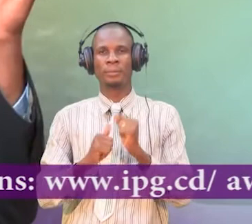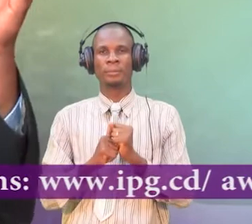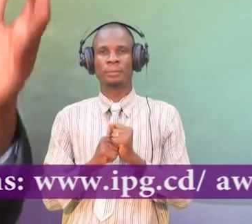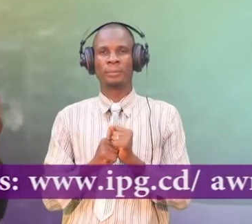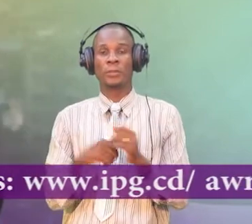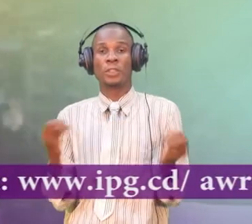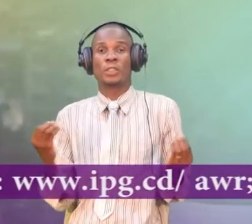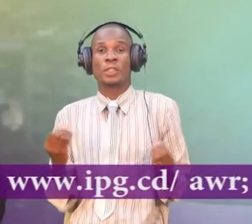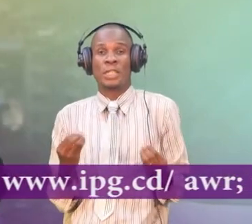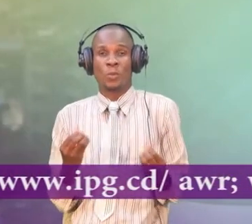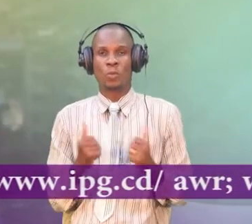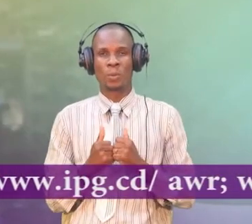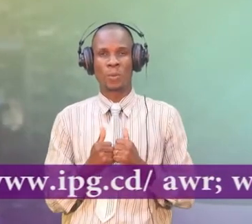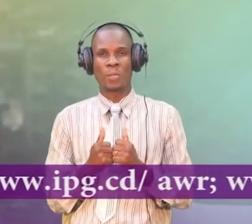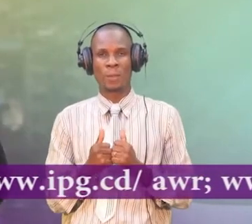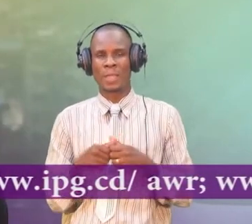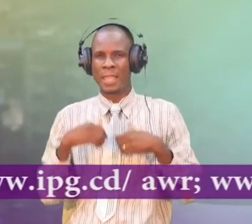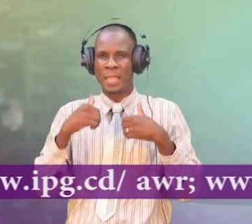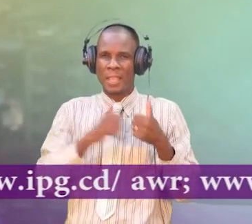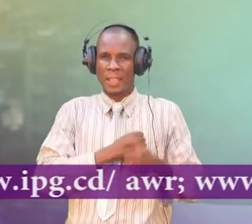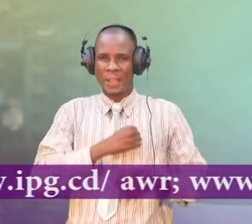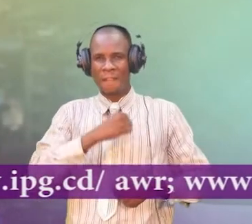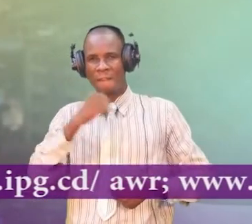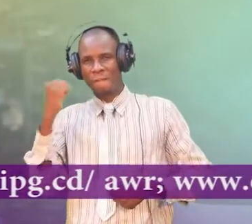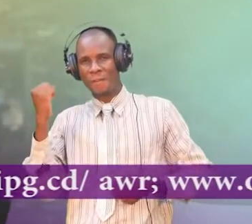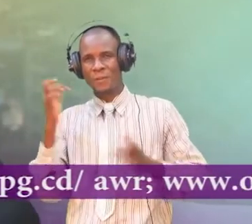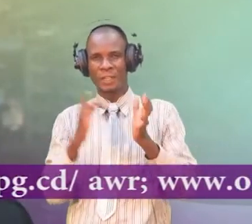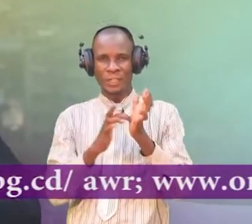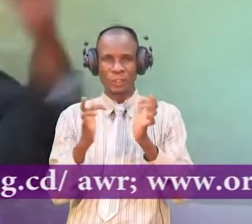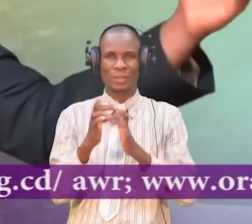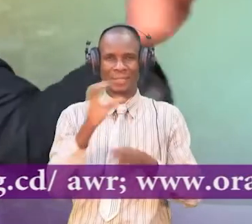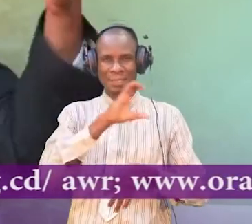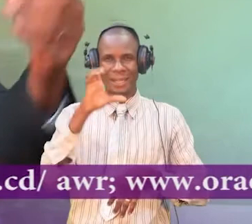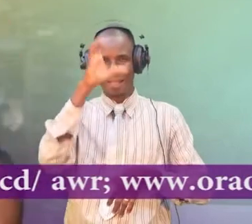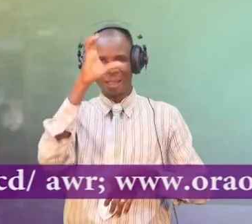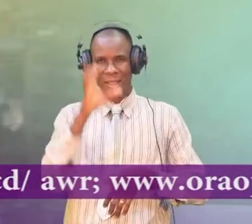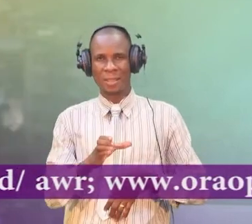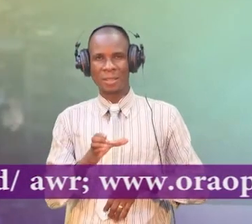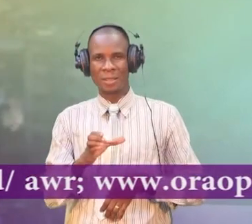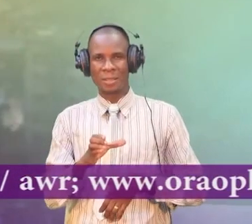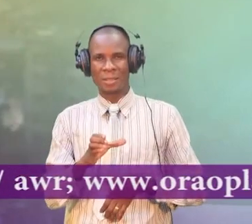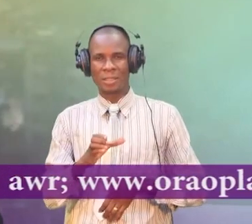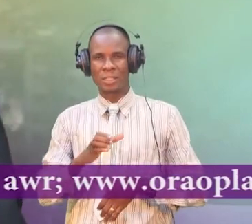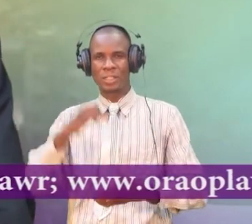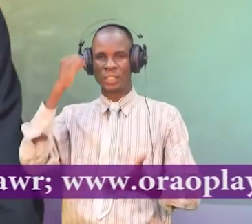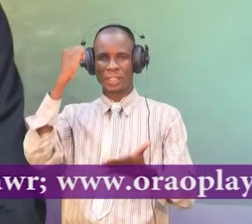Yesu asikoli biso, akangoli biso na masumu na Satana mpe na nguya nyonso ya monguna.